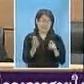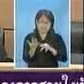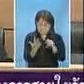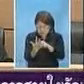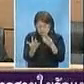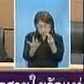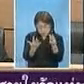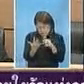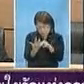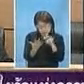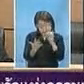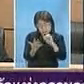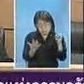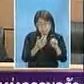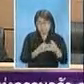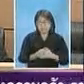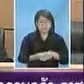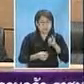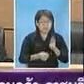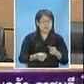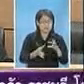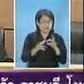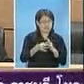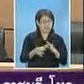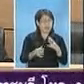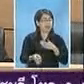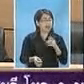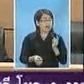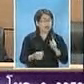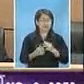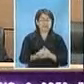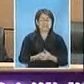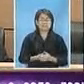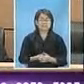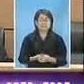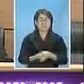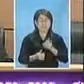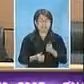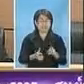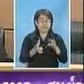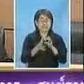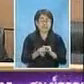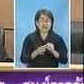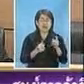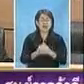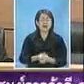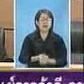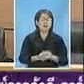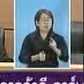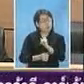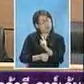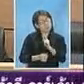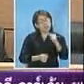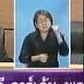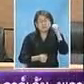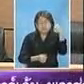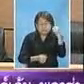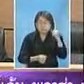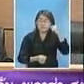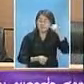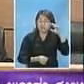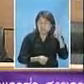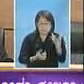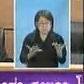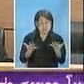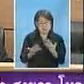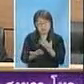ครับท่านประธานครับที่เกี่ยวกับผมเนี่ยฮะดูชัดเจนนะเขาไปเอารวมประเภทแบบ10วัน7วันน่ะท่านประธานครับเนี่ยก็เขียนอยู่ 60,000